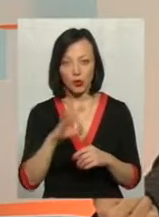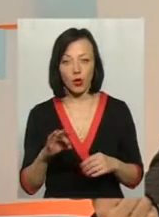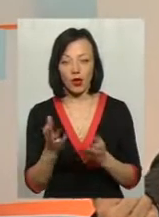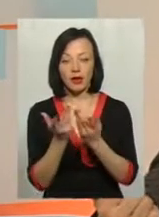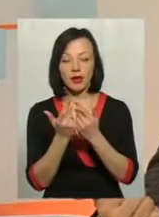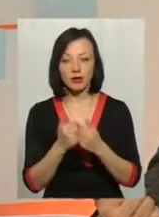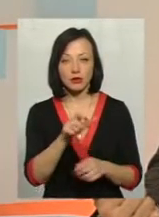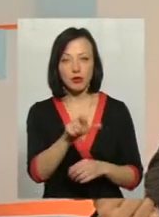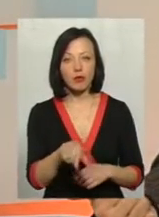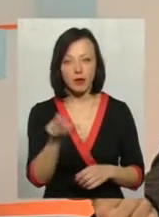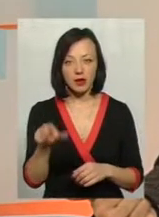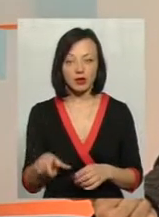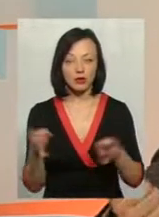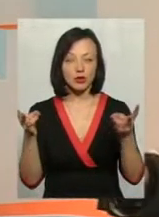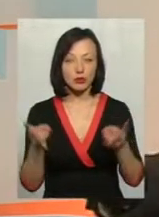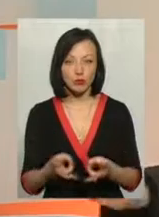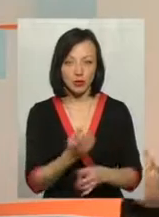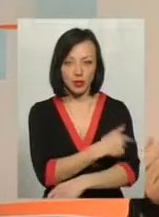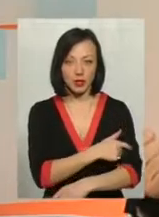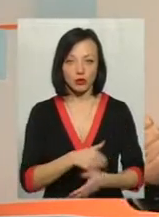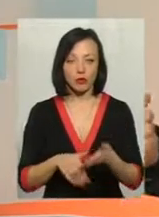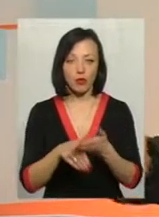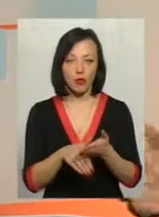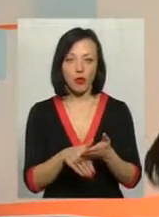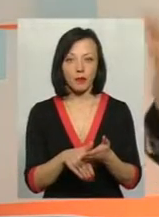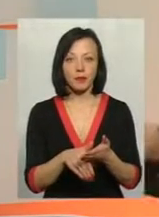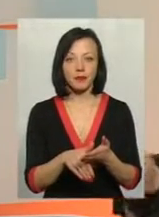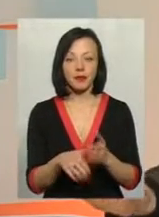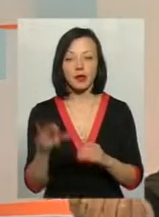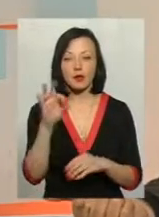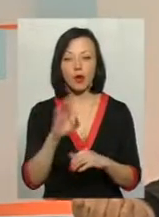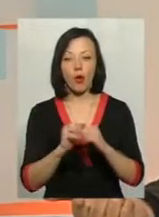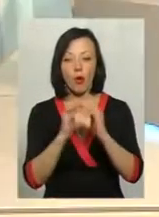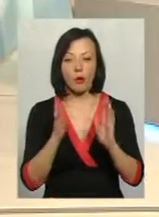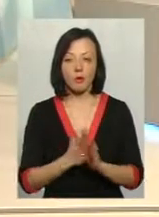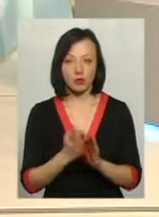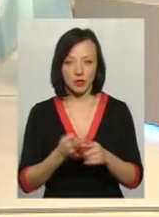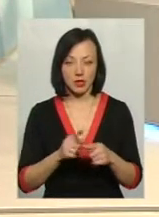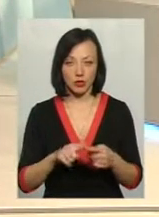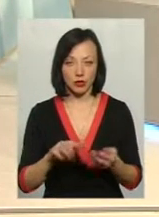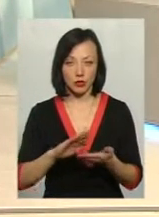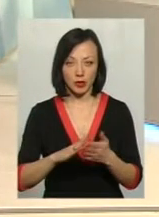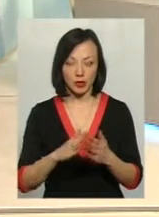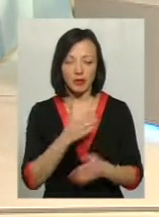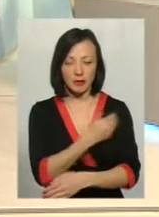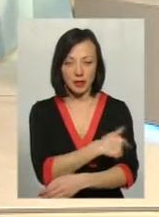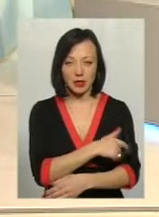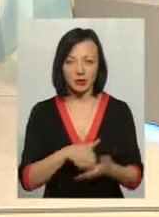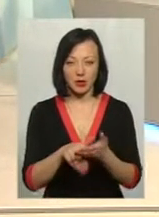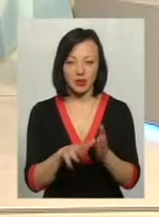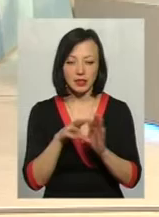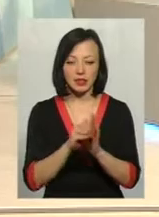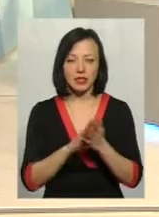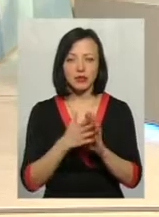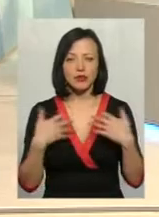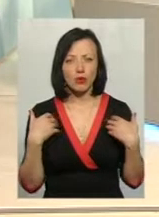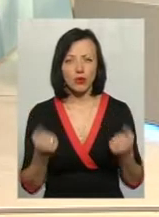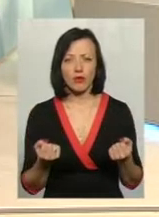кількості громадян, які потребують медичної допомоги, щодо об'єму цієї медичної допомоги, бо туди ж буде вбиватись стан